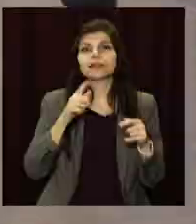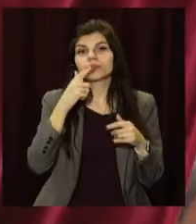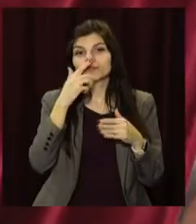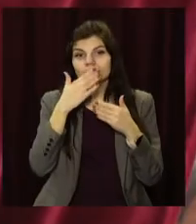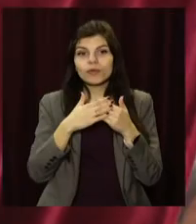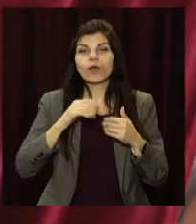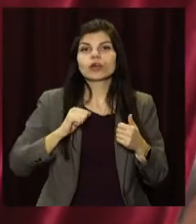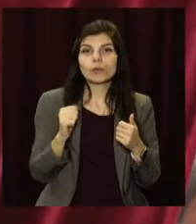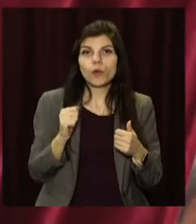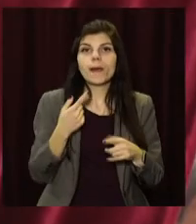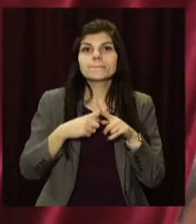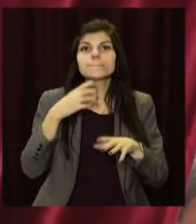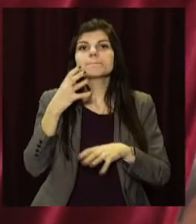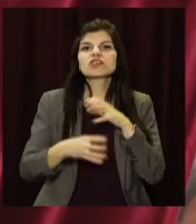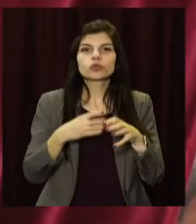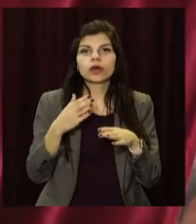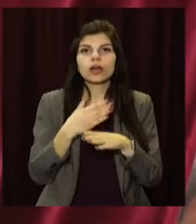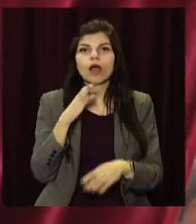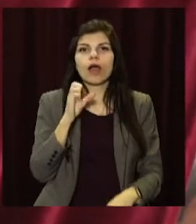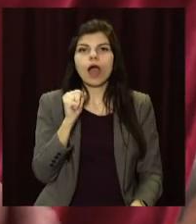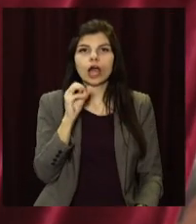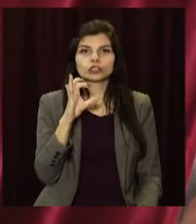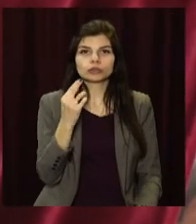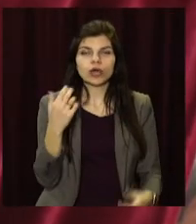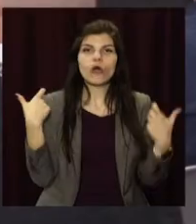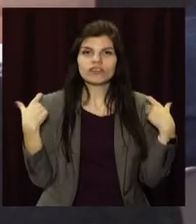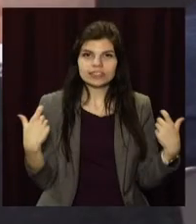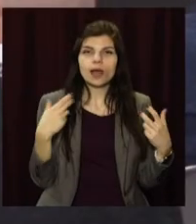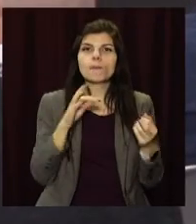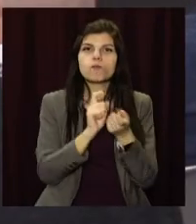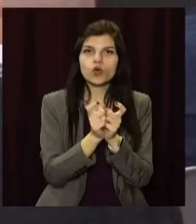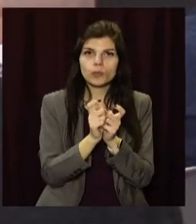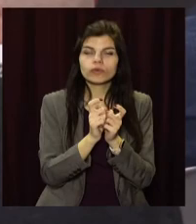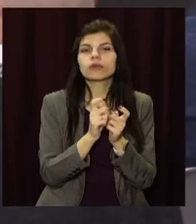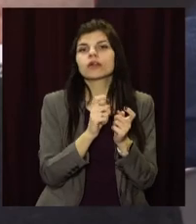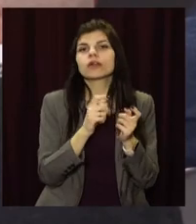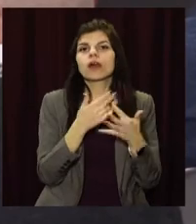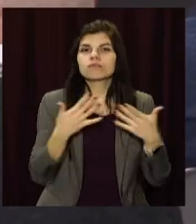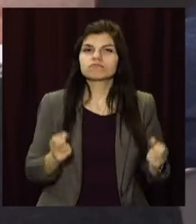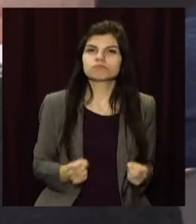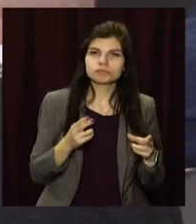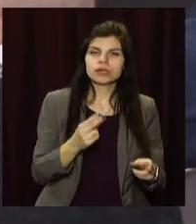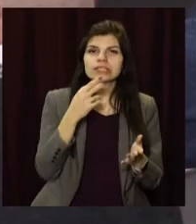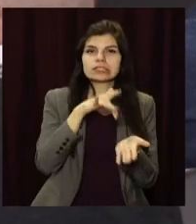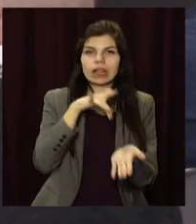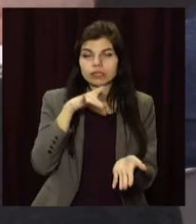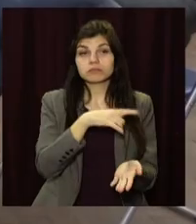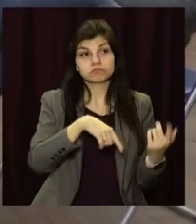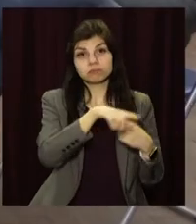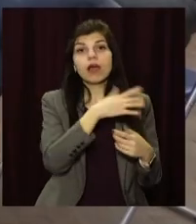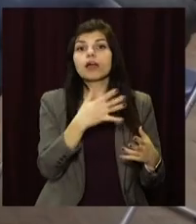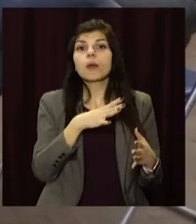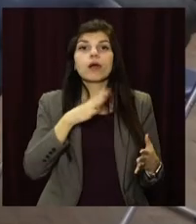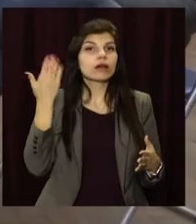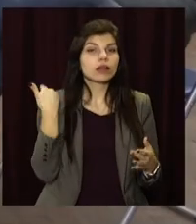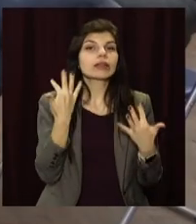також колеги та друзі Міжнародної асоціації офіцерів спецпідрозділів по боротьбі із організованою злочинністю «Центр», з якими